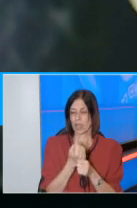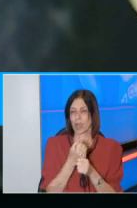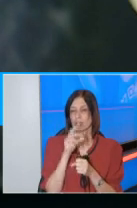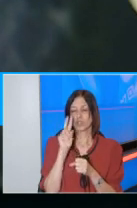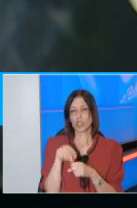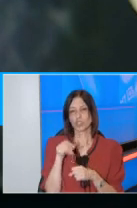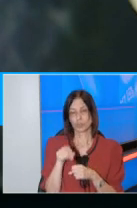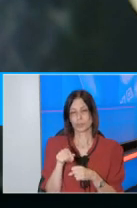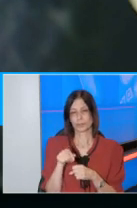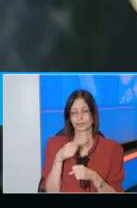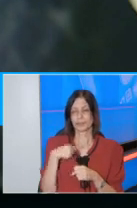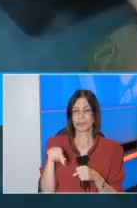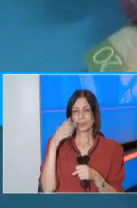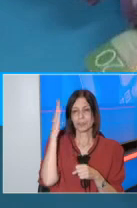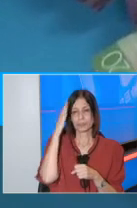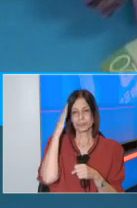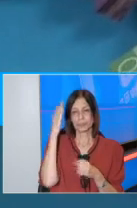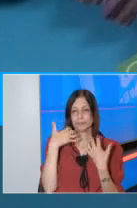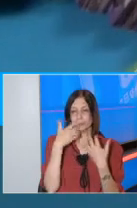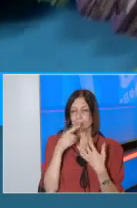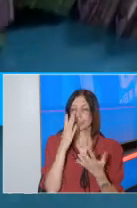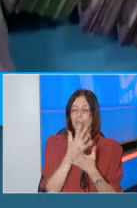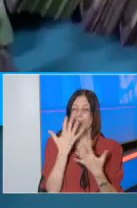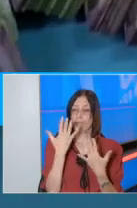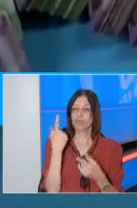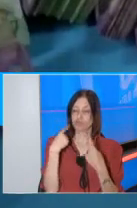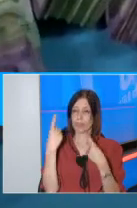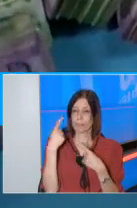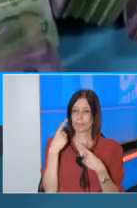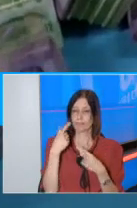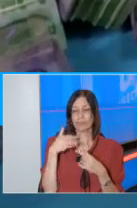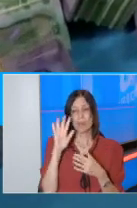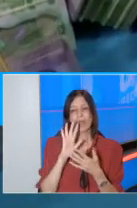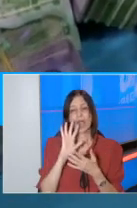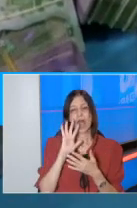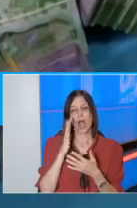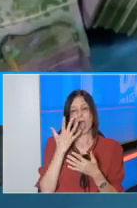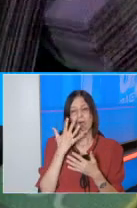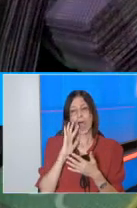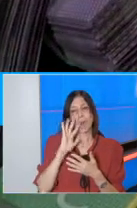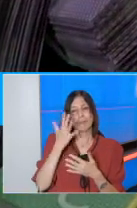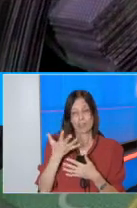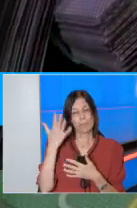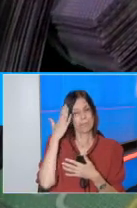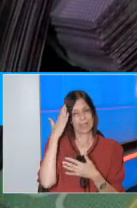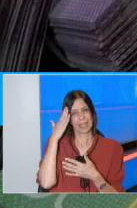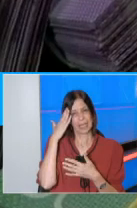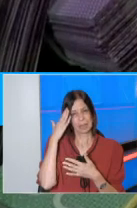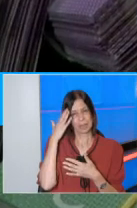יש כאן, אנחנו מכירים את הסיפור הזה כבר כמה שנים, למעשה למעלה מחמש שנים, אנחנו מכירים תוכנות